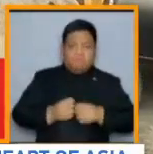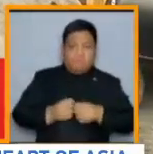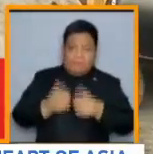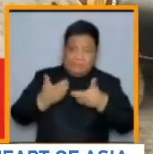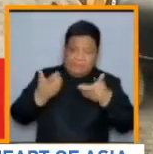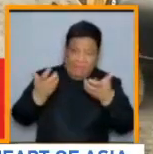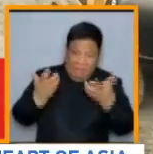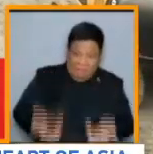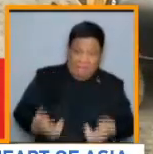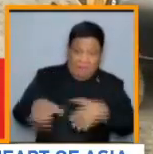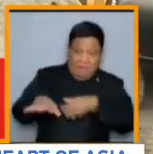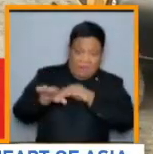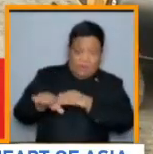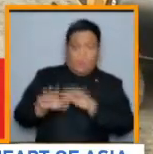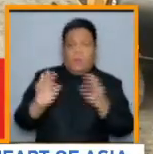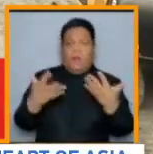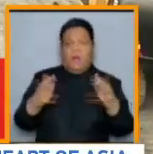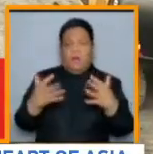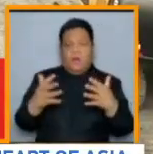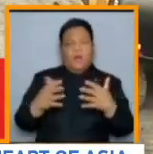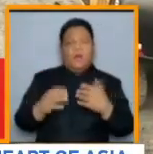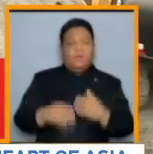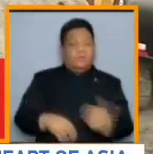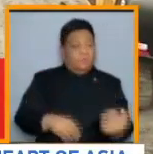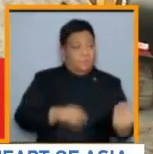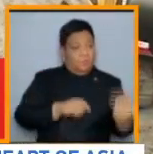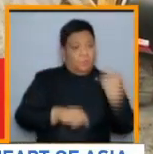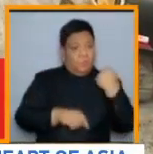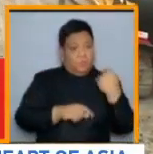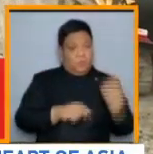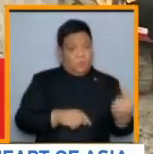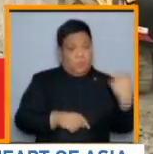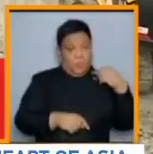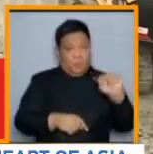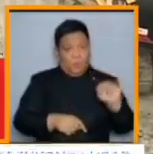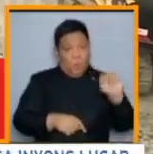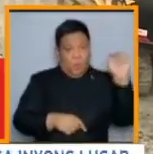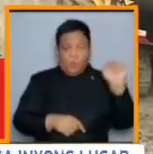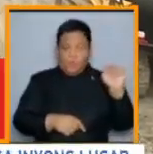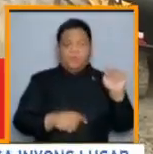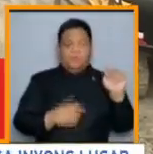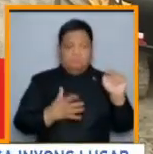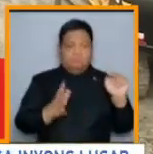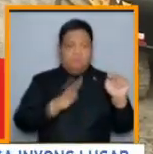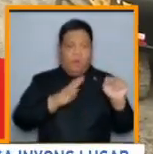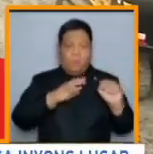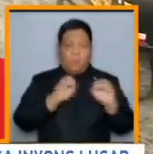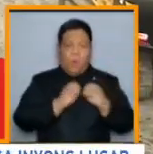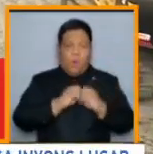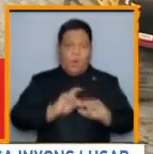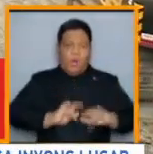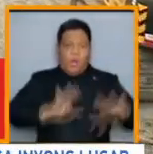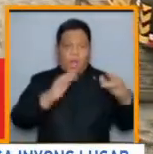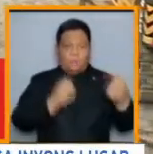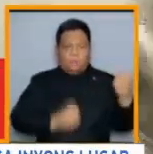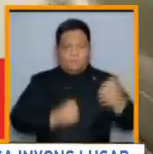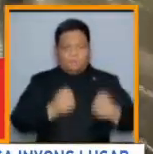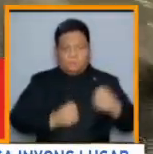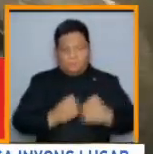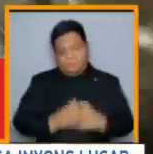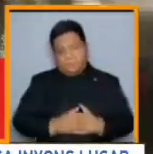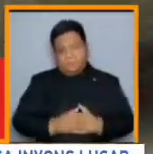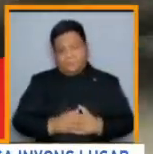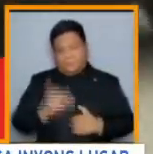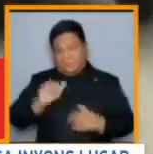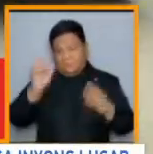trapiko. Mas maluwag naman doon sa kabilang lane na northbound lane papunta sa ibang bahagi ng Maynila. Yan ang unang balita dito